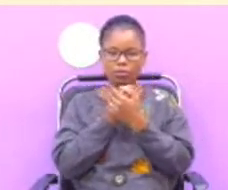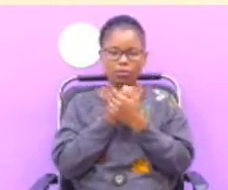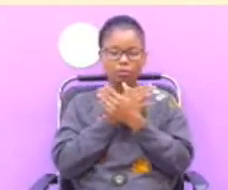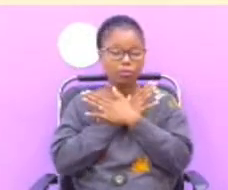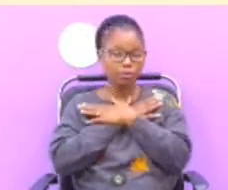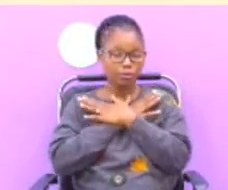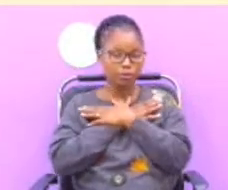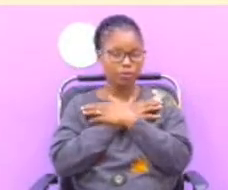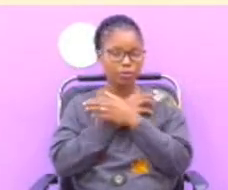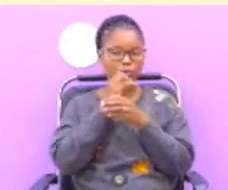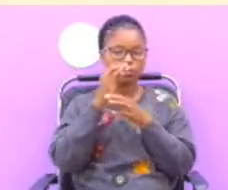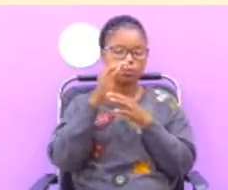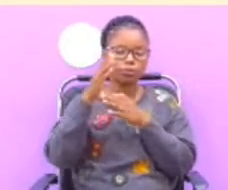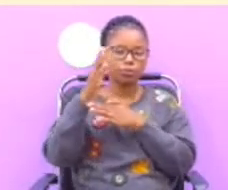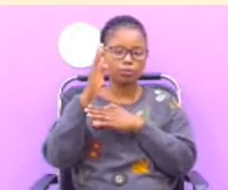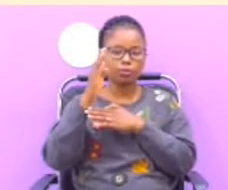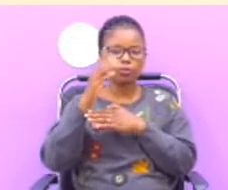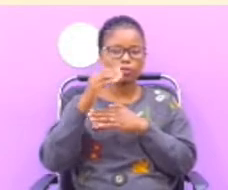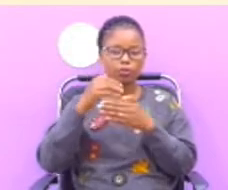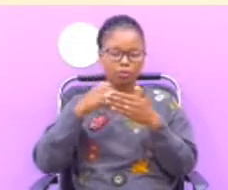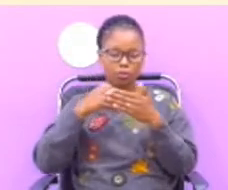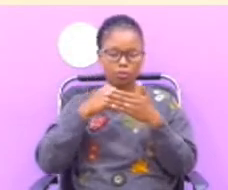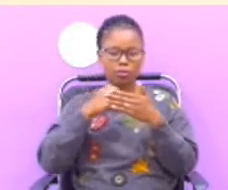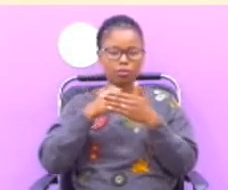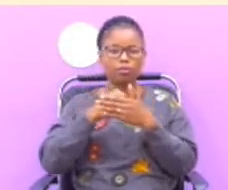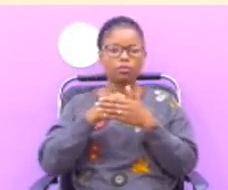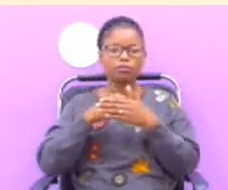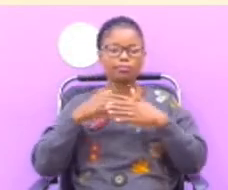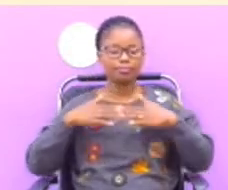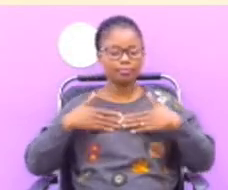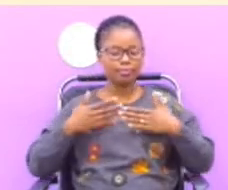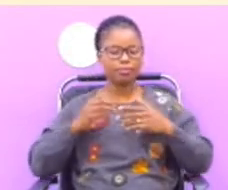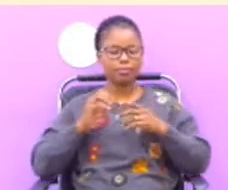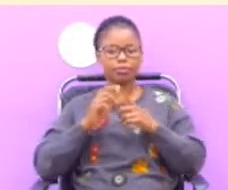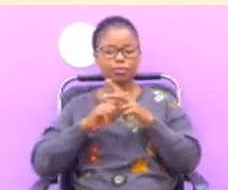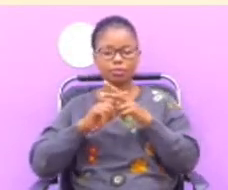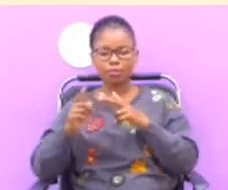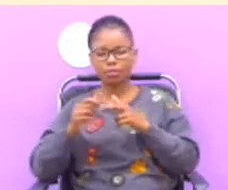rĩ, mũngĩtũngana nĩ gũkenanĩra mũkenanagĩra kana nĩ kũranĩra?